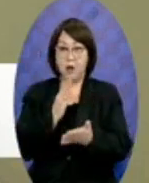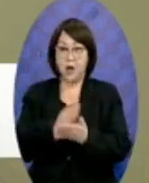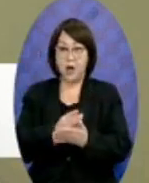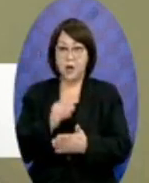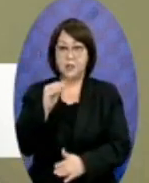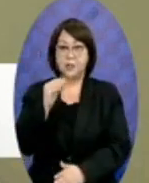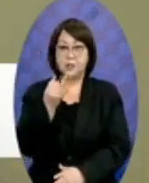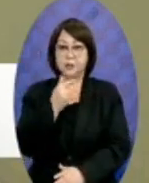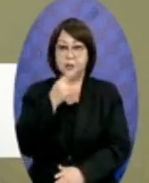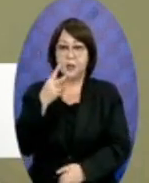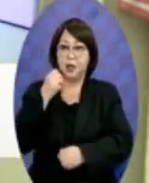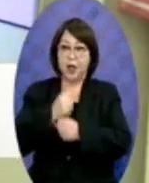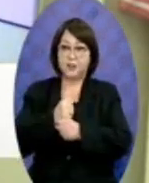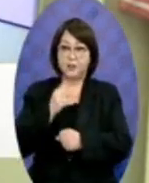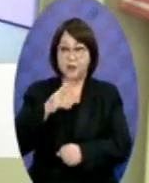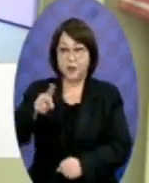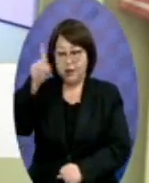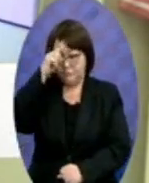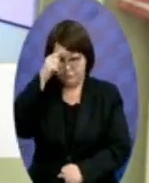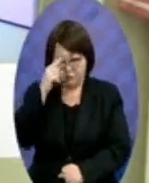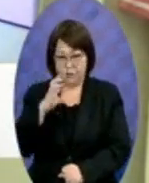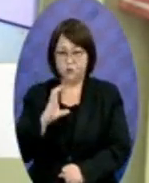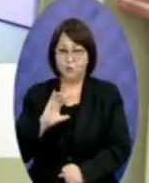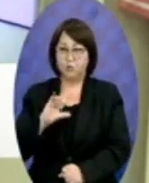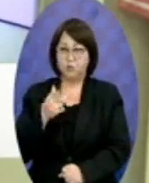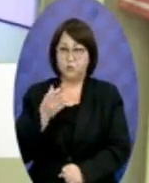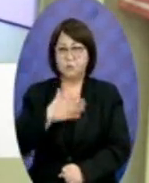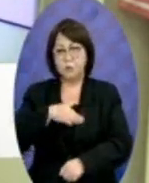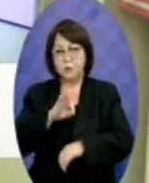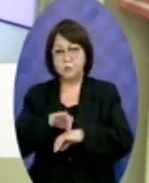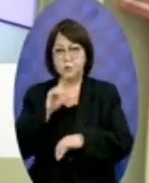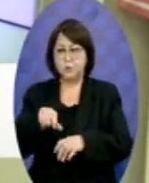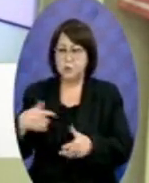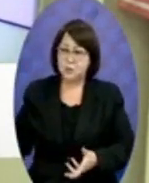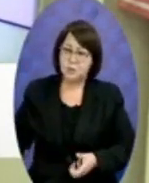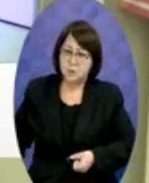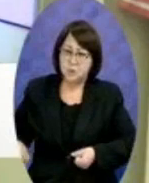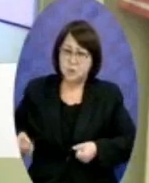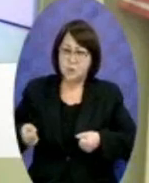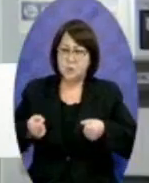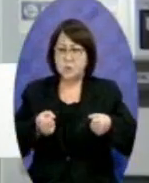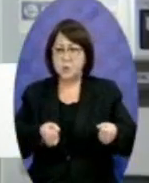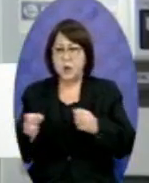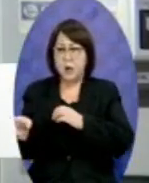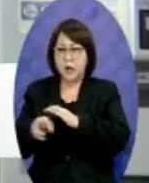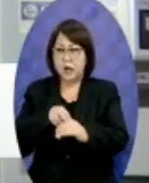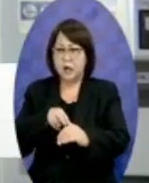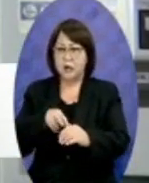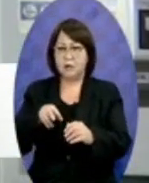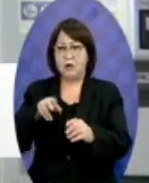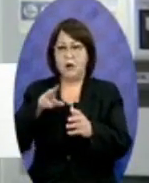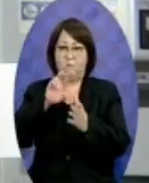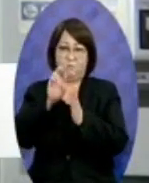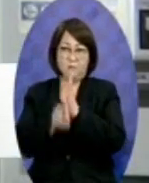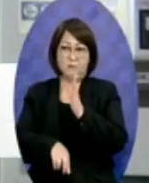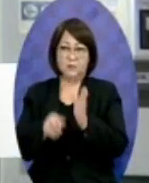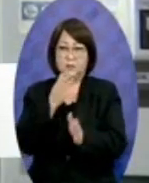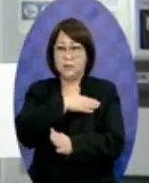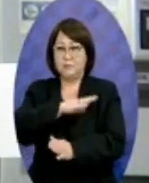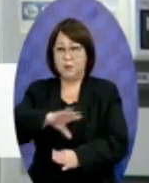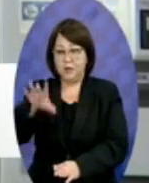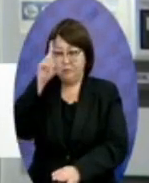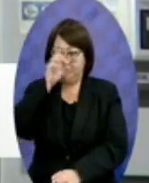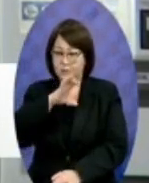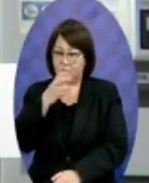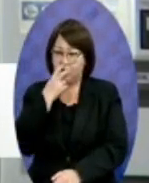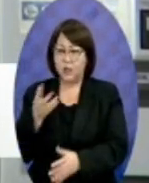нэгэн ажилтан эсвэл эмч, сувлэгч өвчтөн авч явах ямар ч боломж байхгүй. За эмнэлгийн зүгээс ч тэр цагдаагийн байгууллагын зүгээс ч хичнээн төрлийн